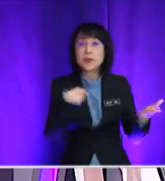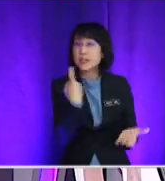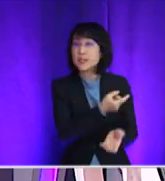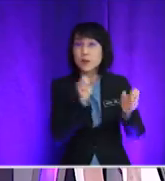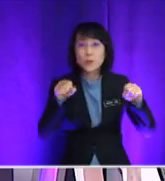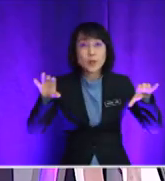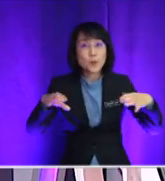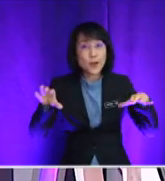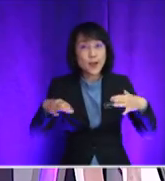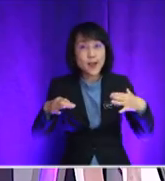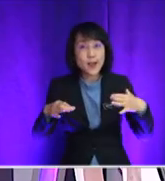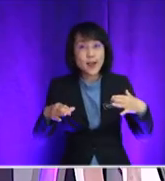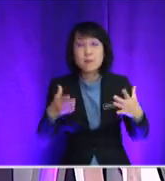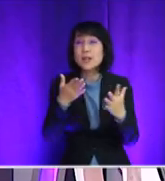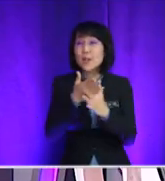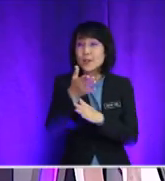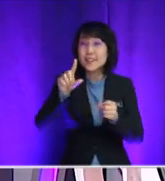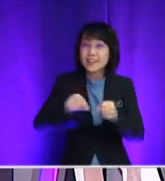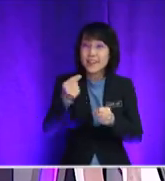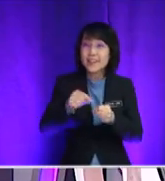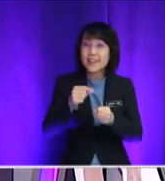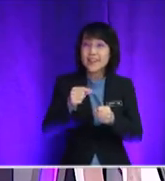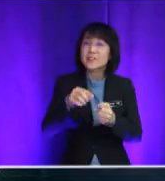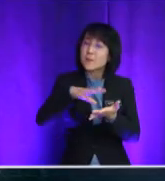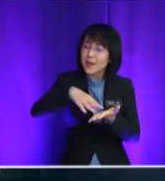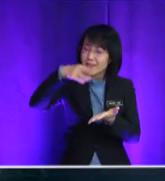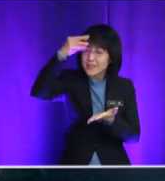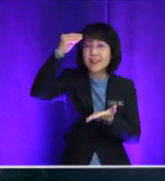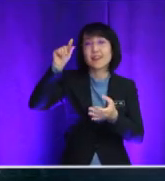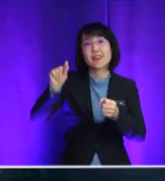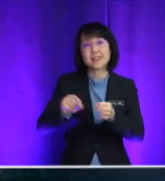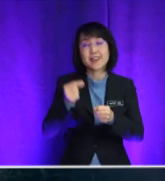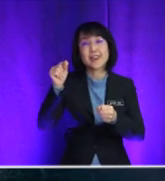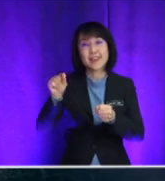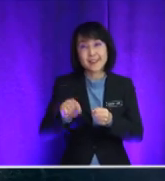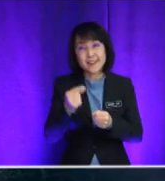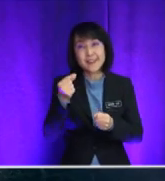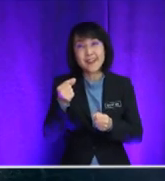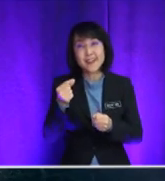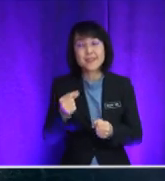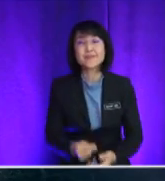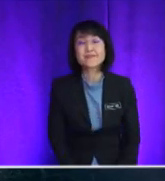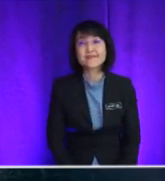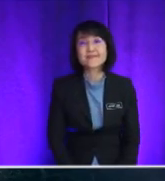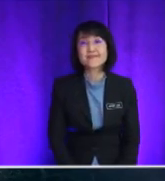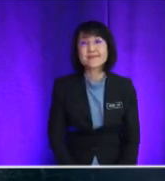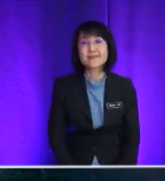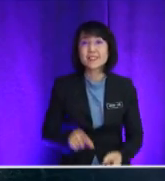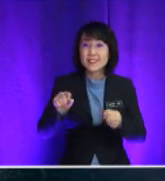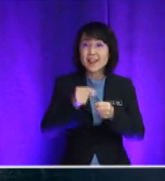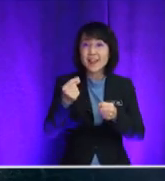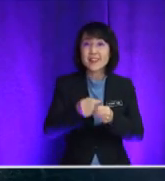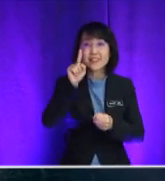jadi belajar aja hitam nah betul belajar itu merupakan satu teknik